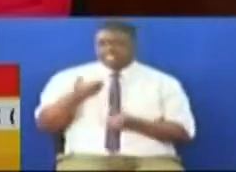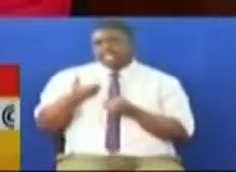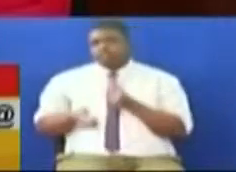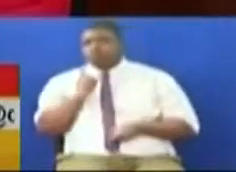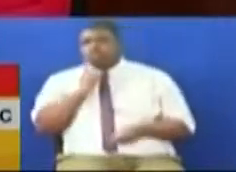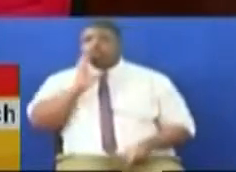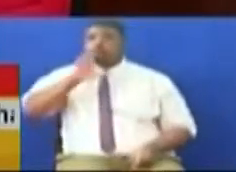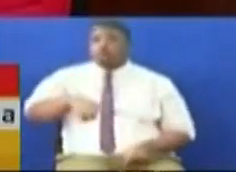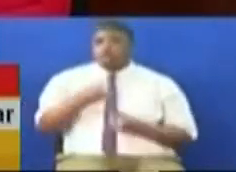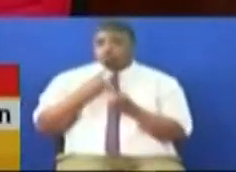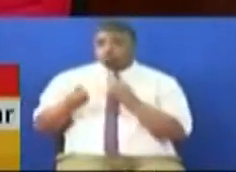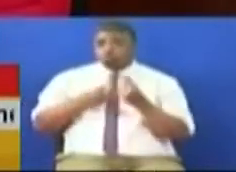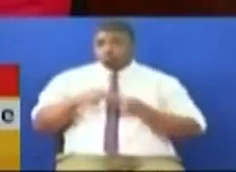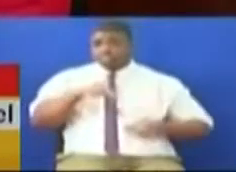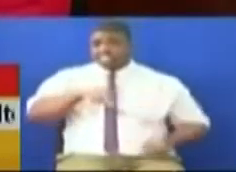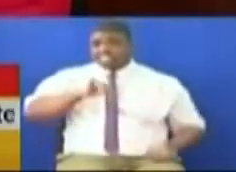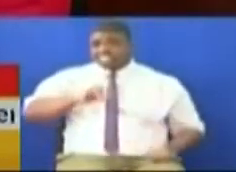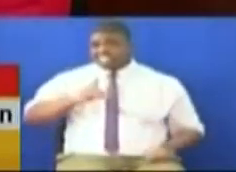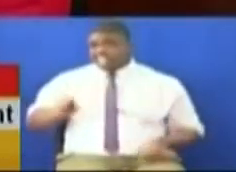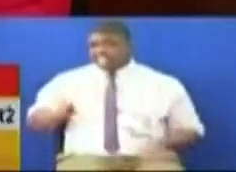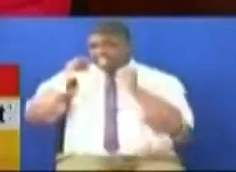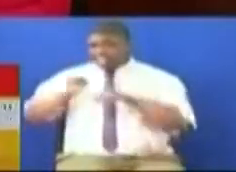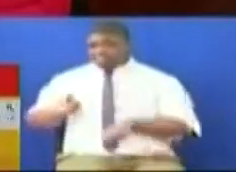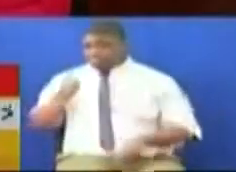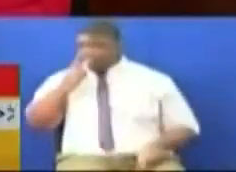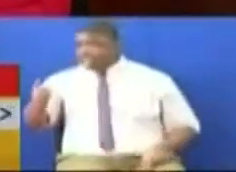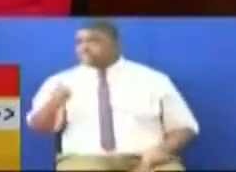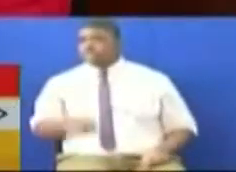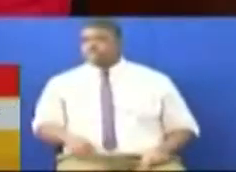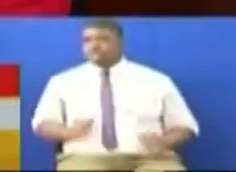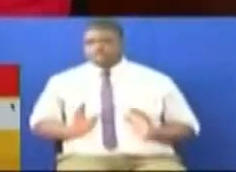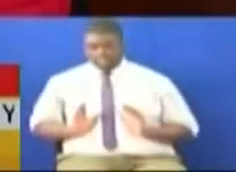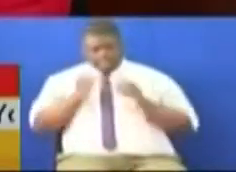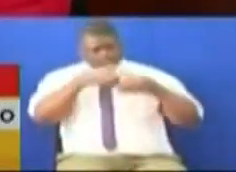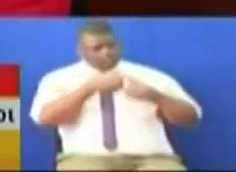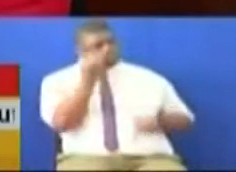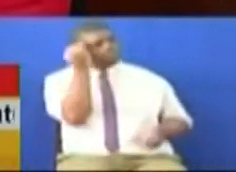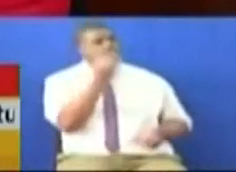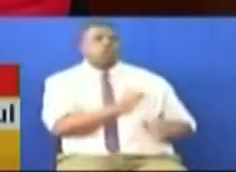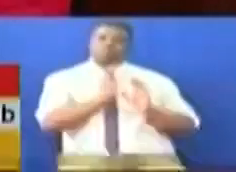kule NIDA. Ni lazima tuangalie, na sisi kama kamati tumeshauri